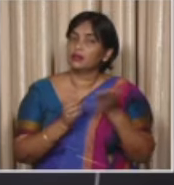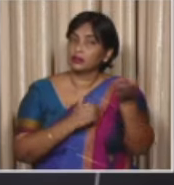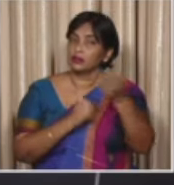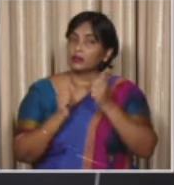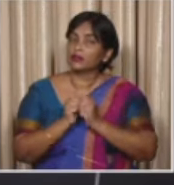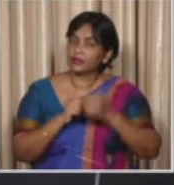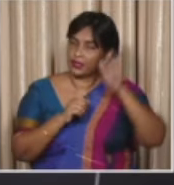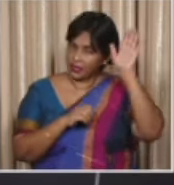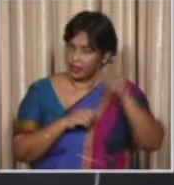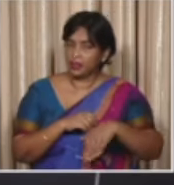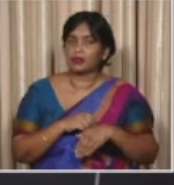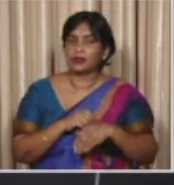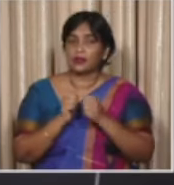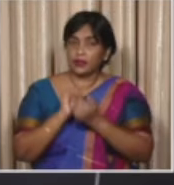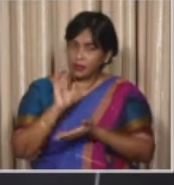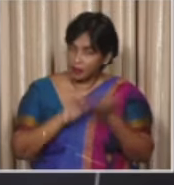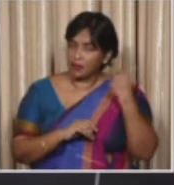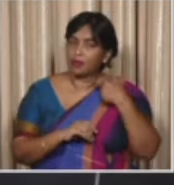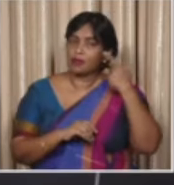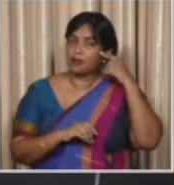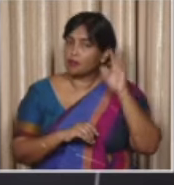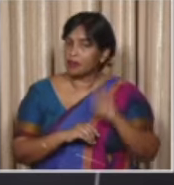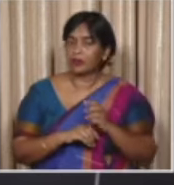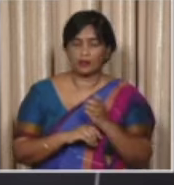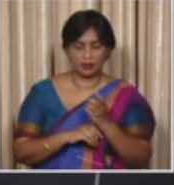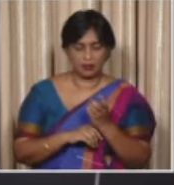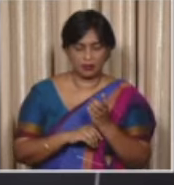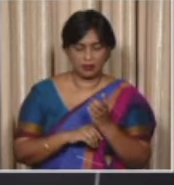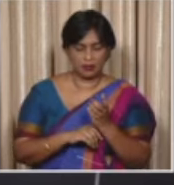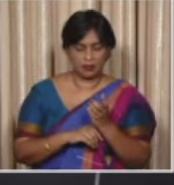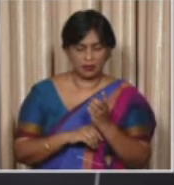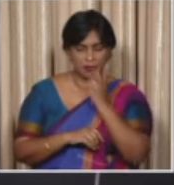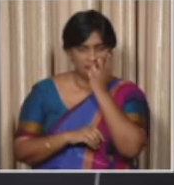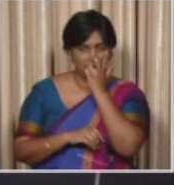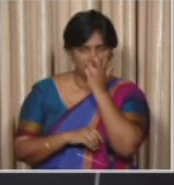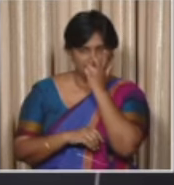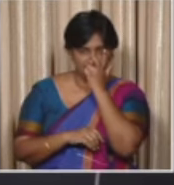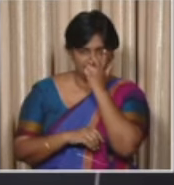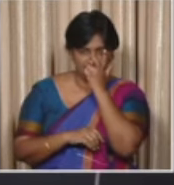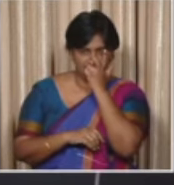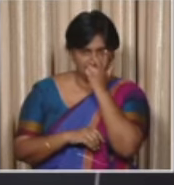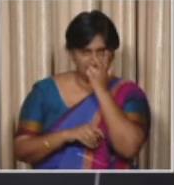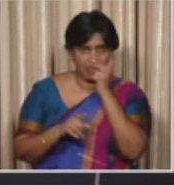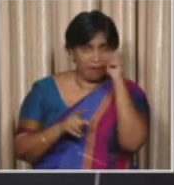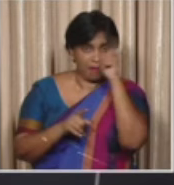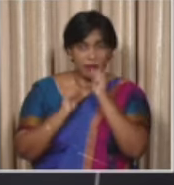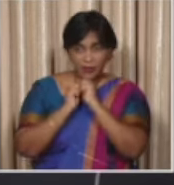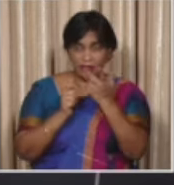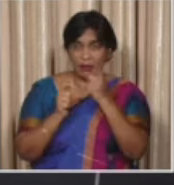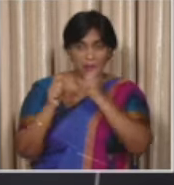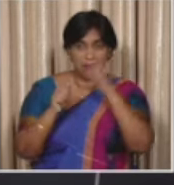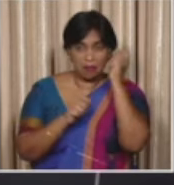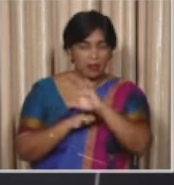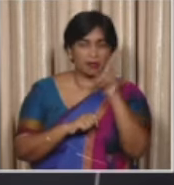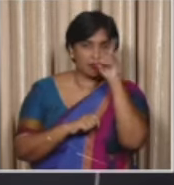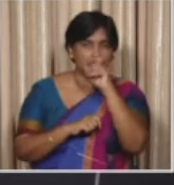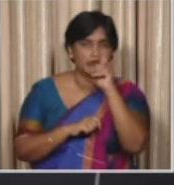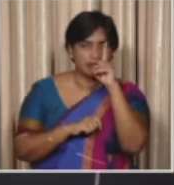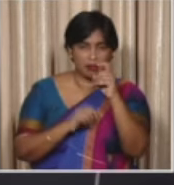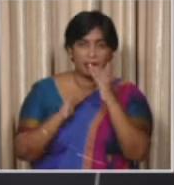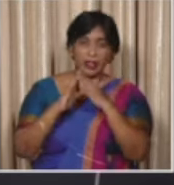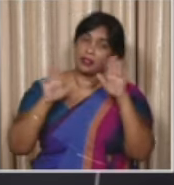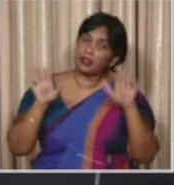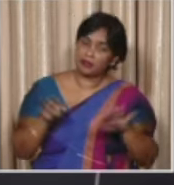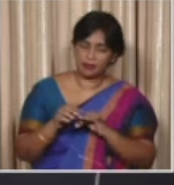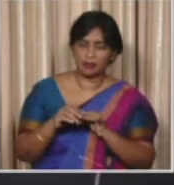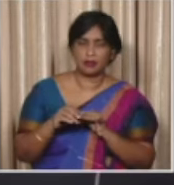වැඩට යන්න. වැඩට යනො නම් මම බලාපොරොත්තු වෙන්නේ කිසිම ආකාරයකින් මේ මාසයක් වැඩ නොකළයි කියලා වැටුප් නොදීන්න. මොකද මාස එකහමාරක් එතුමල්ලා ගෙදර